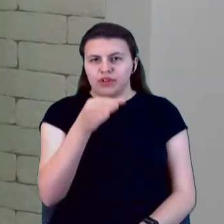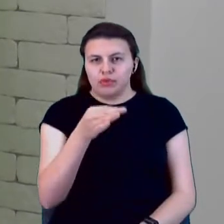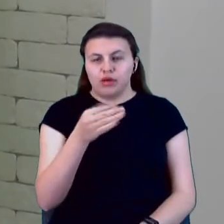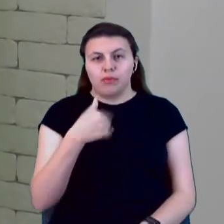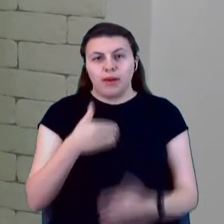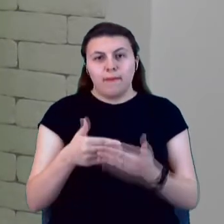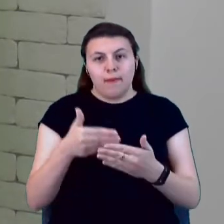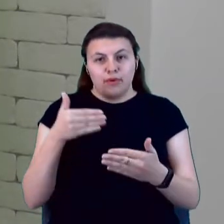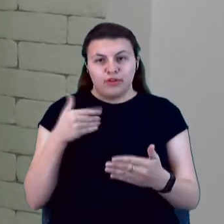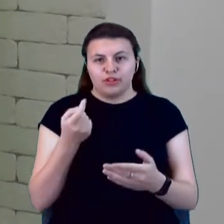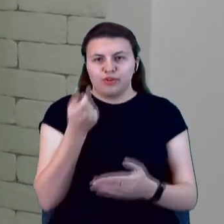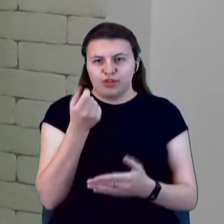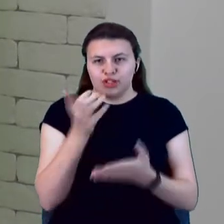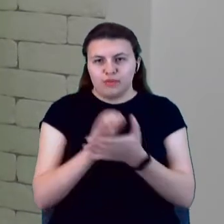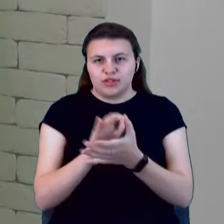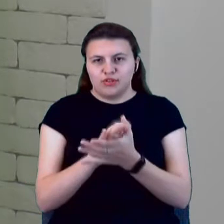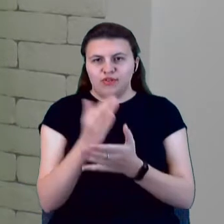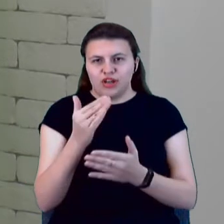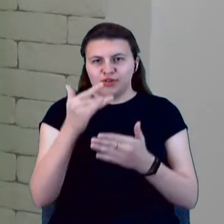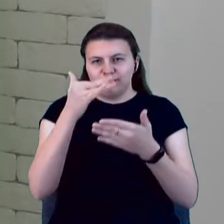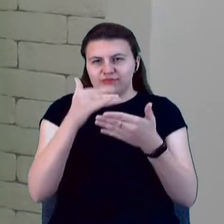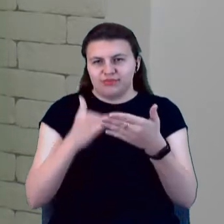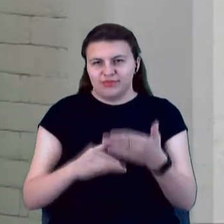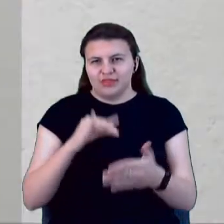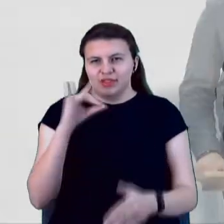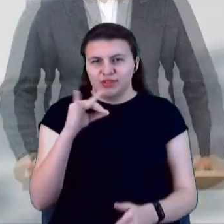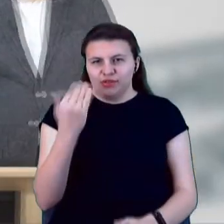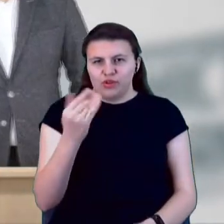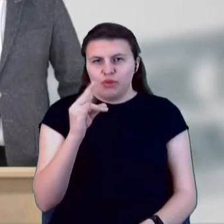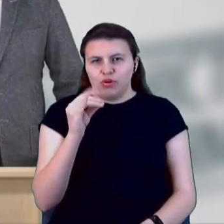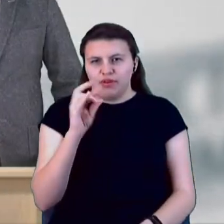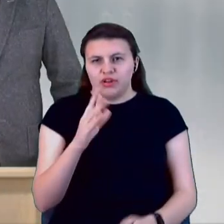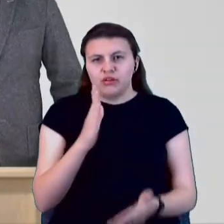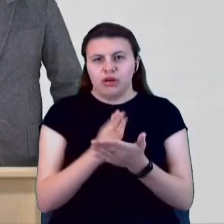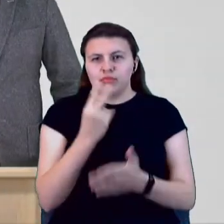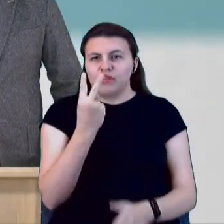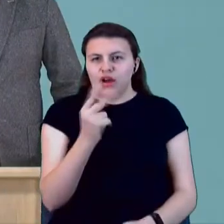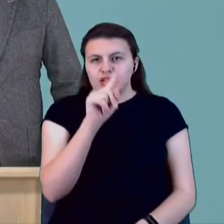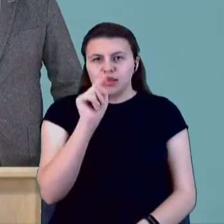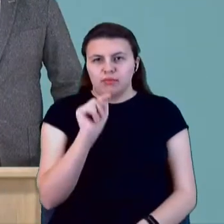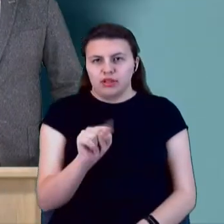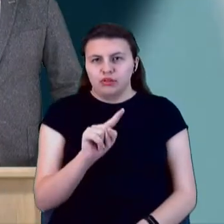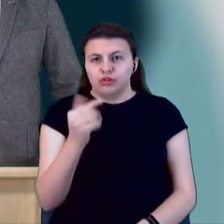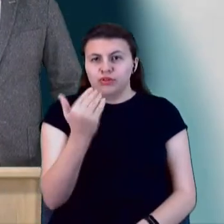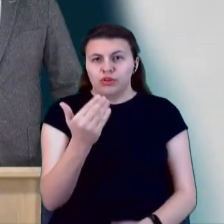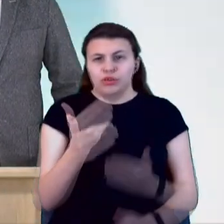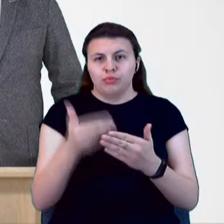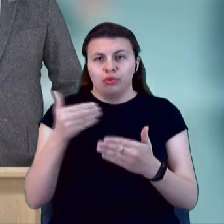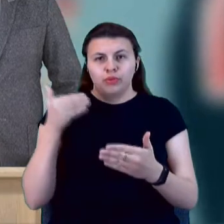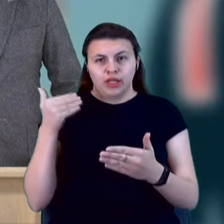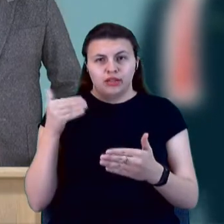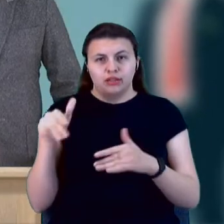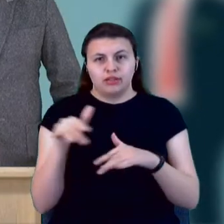трошки познайомились з вашою біографією і маємо до вас по два запитання щодо ваших попередніх дій